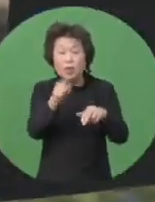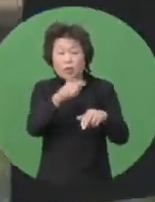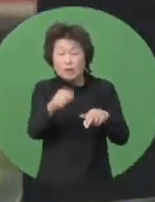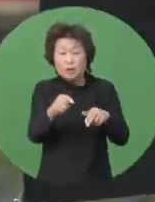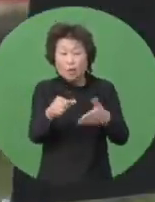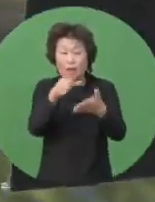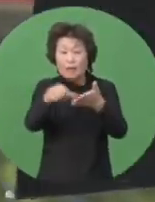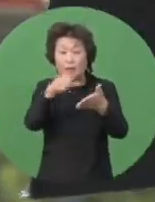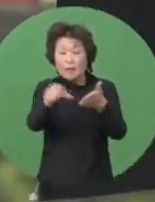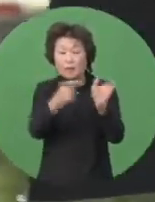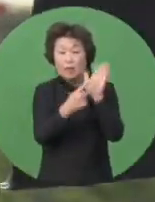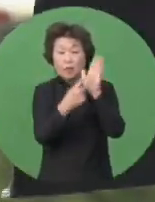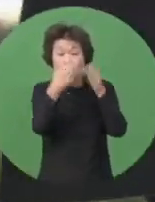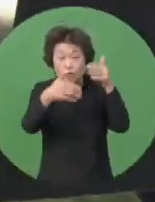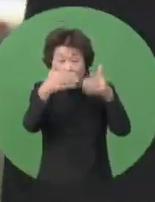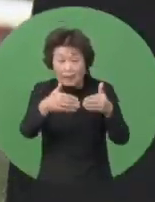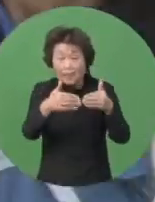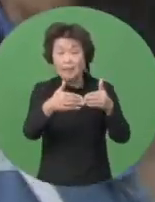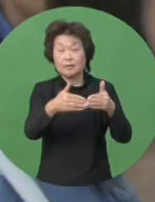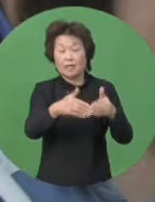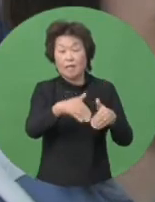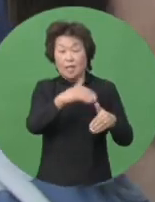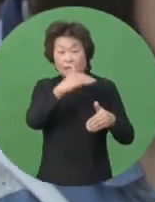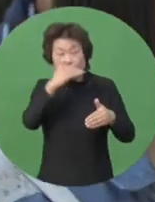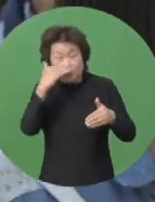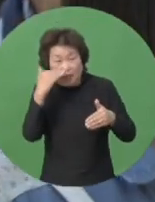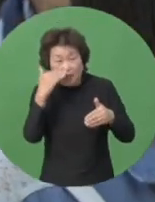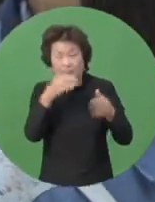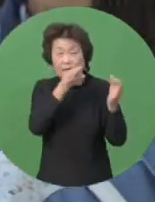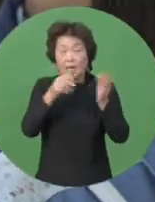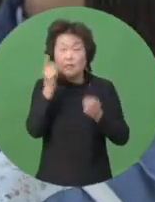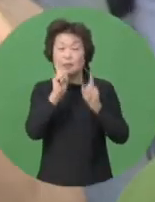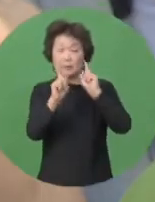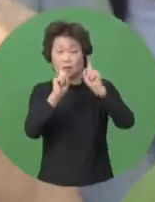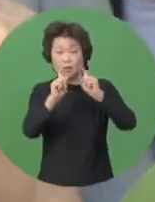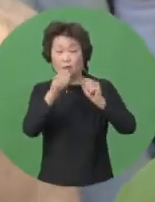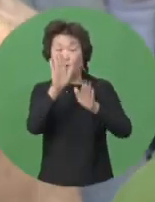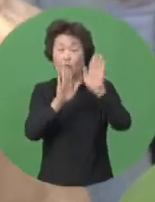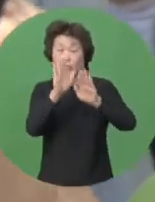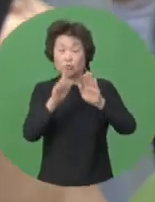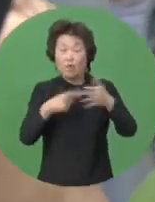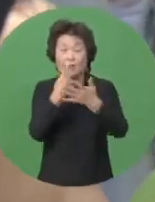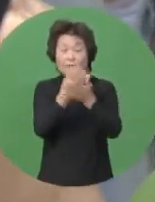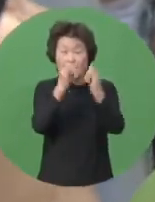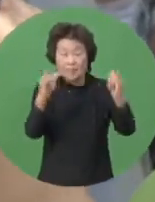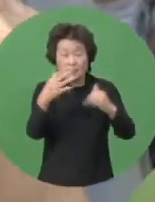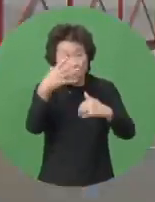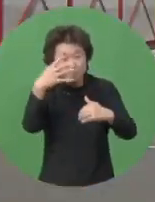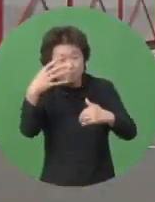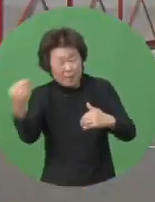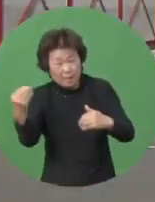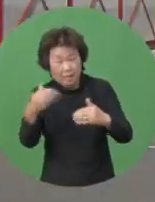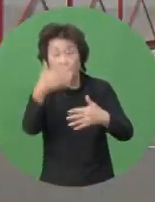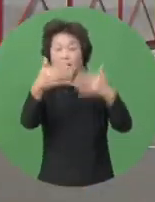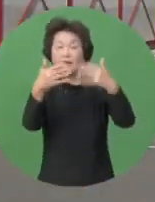レットに映し出されている勇壮な秋祭りの様子に、参加者たちは興味深げに見入ってい